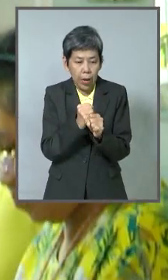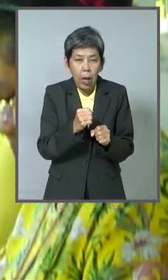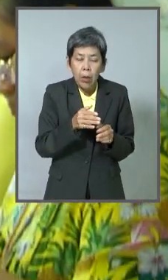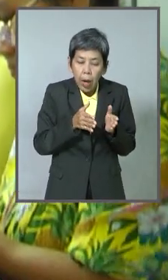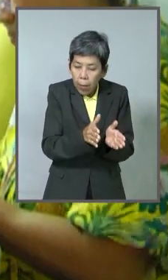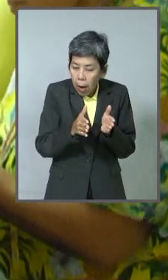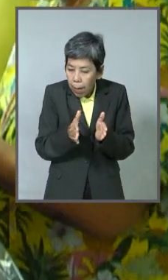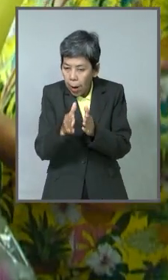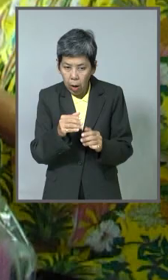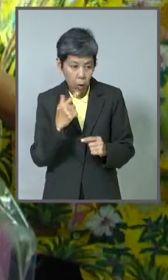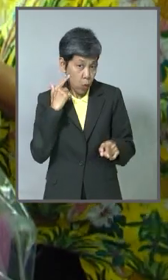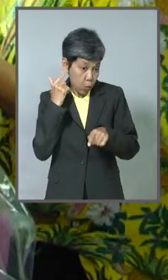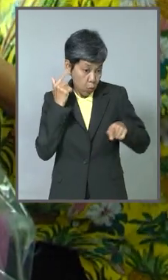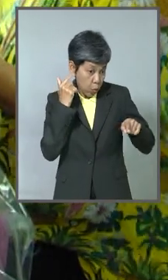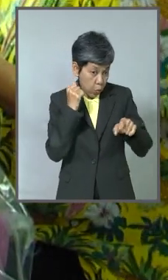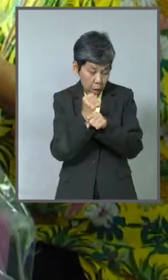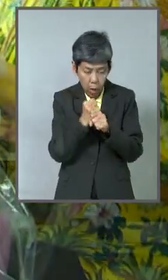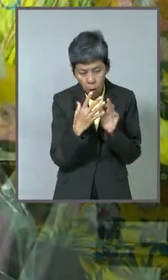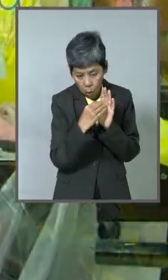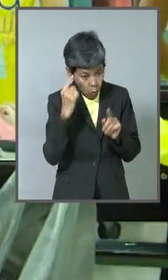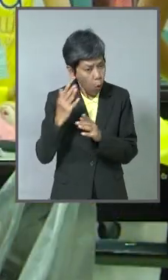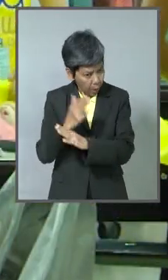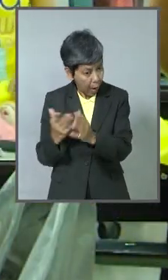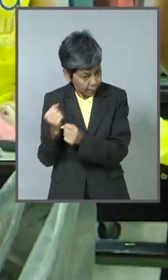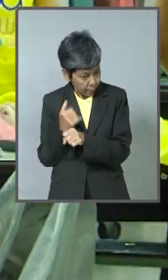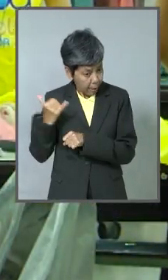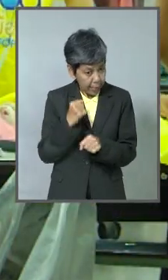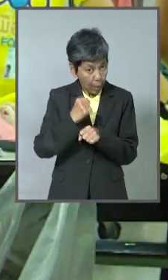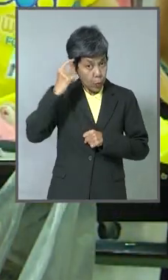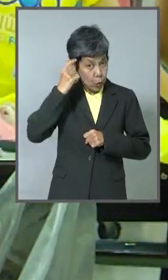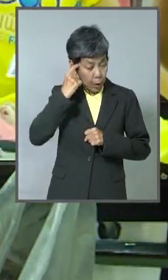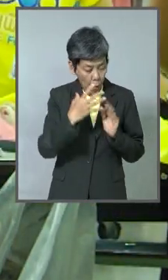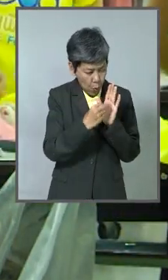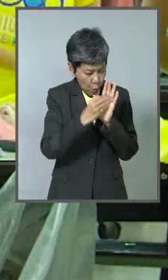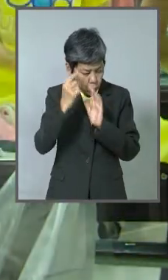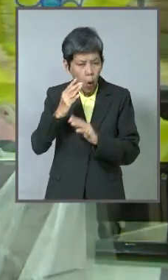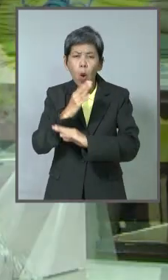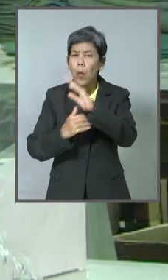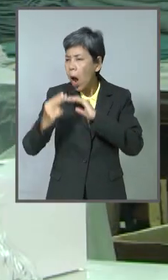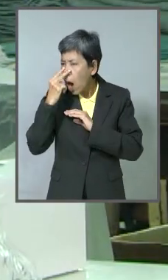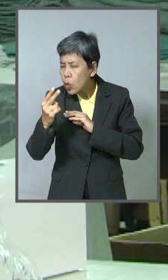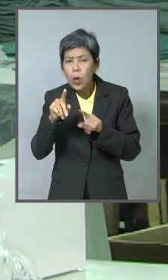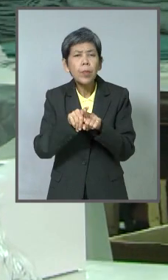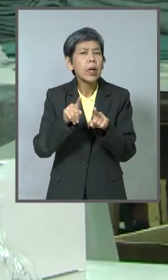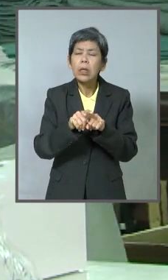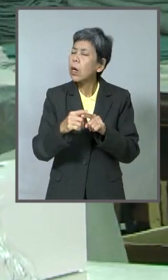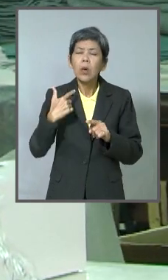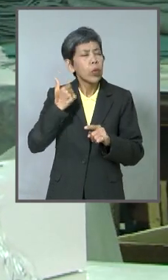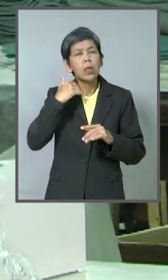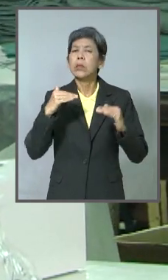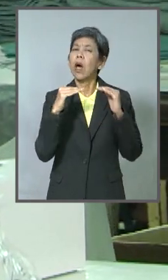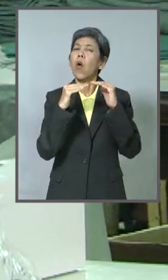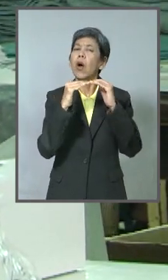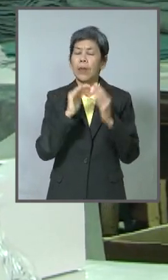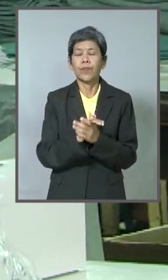รมพนักงานแผนกอื่นๆเพื่อให้เขาทราบว่าเรารับคนพิการเข้าทำงานให้เขามองคนพิการเหมือน